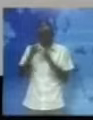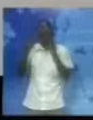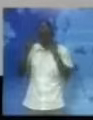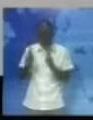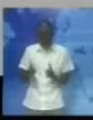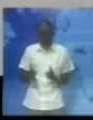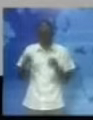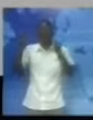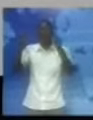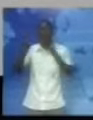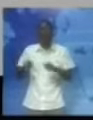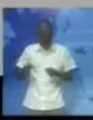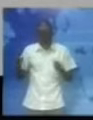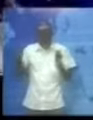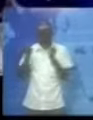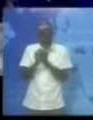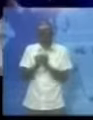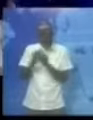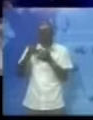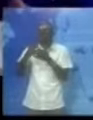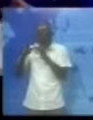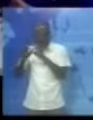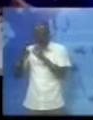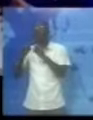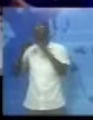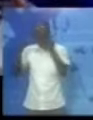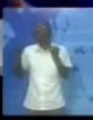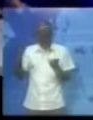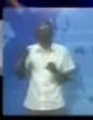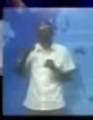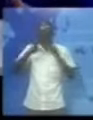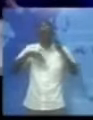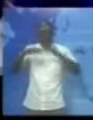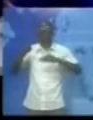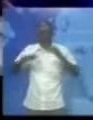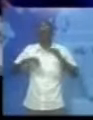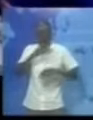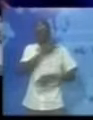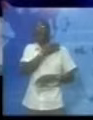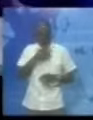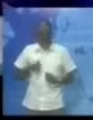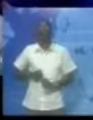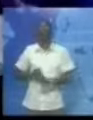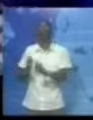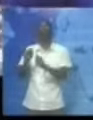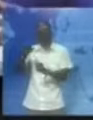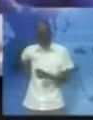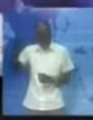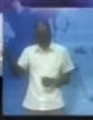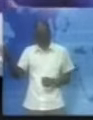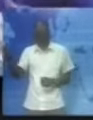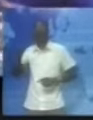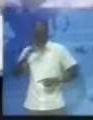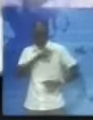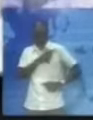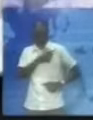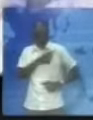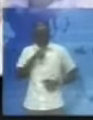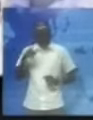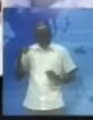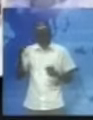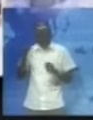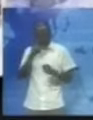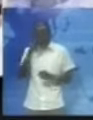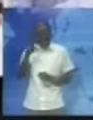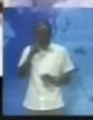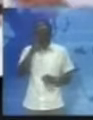été possible grâce à la collaboration d'une journaliste du journal Bendré, prise pour cible par le suspect. La gendarmerie interpelle les internautes à plus de